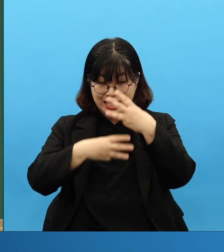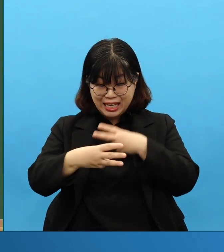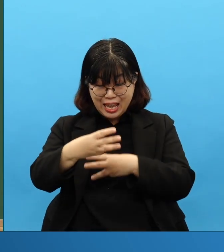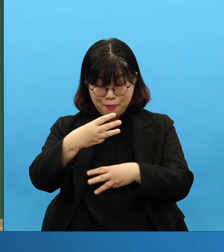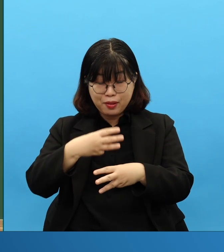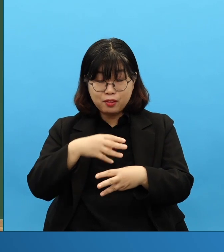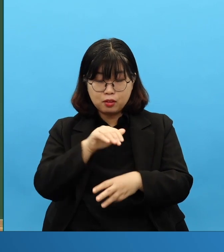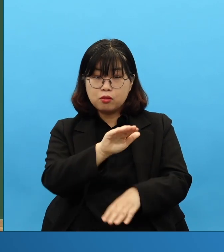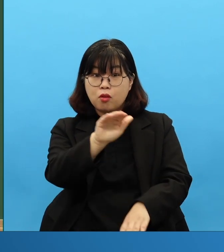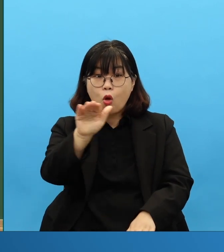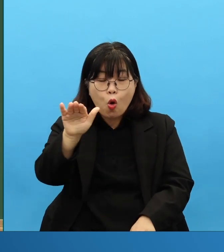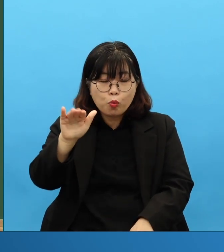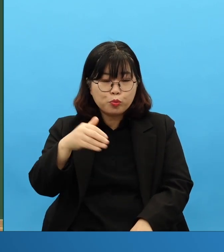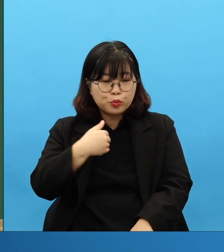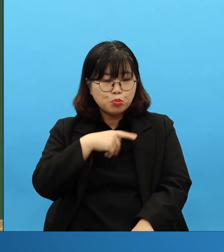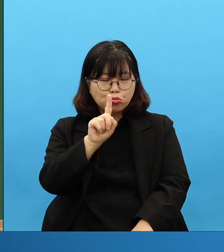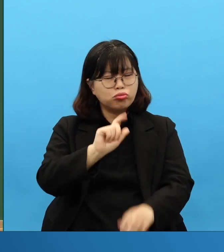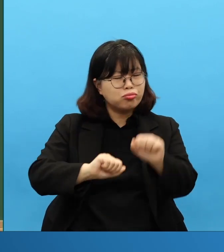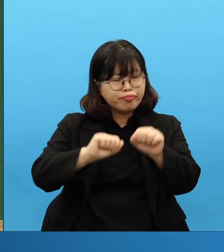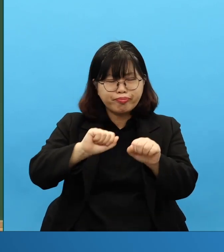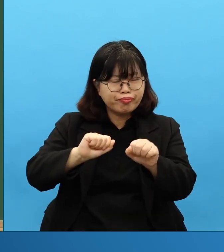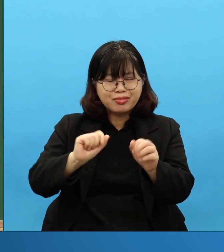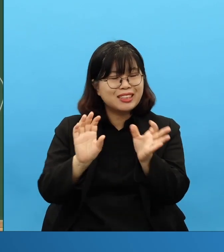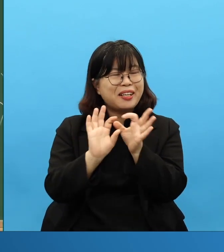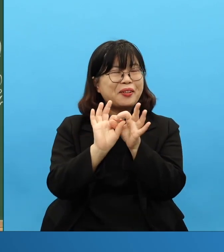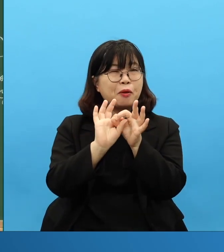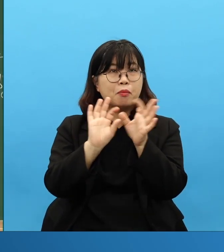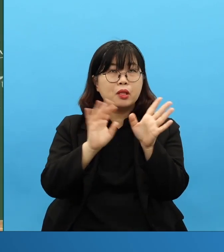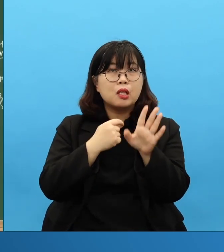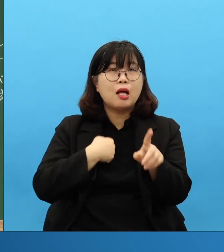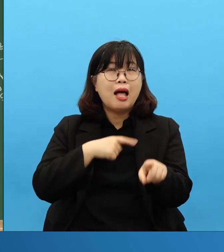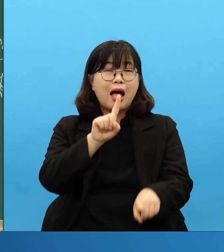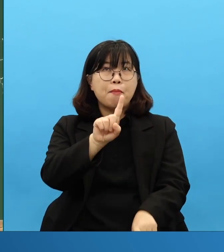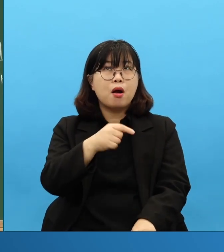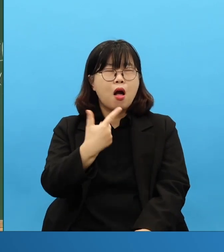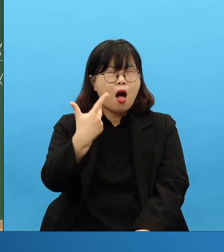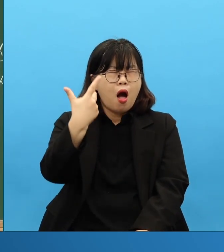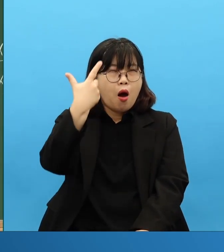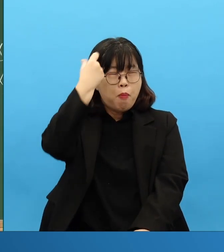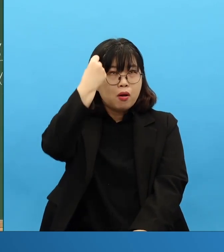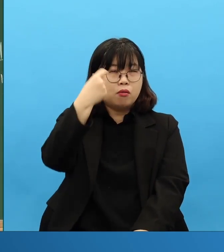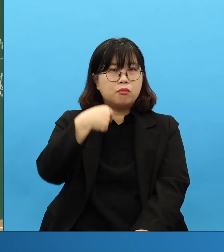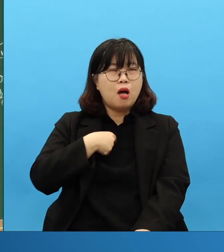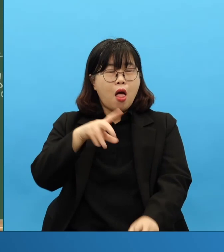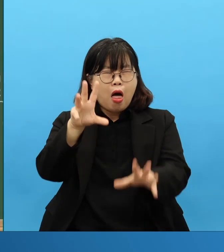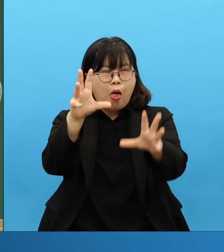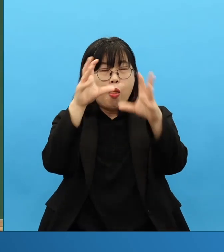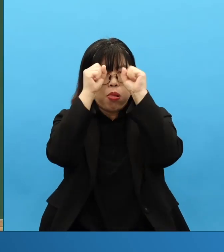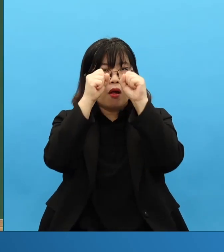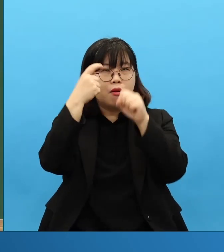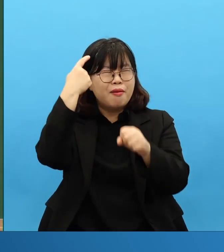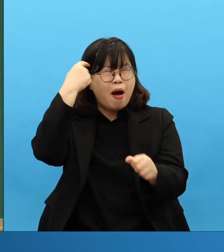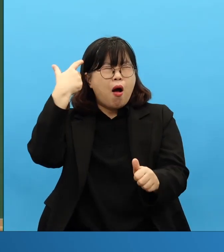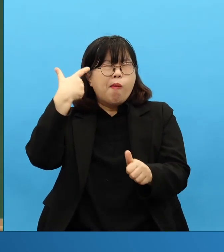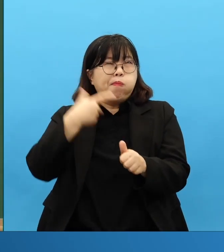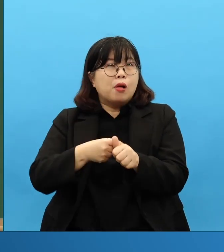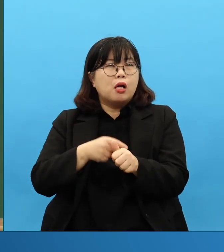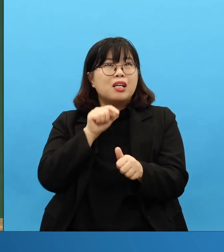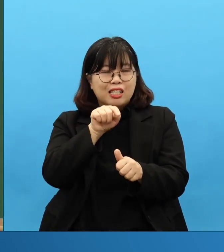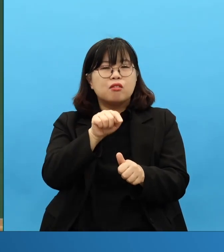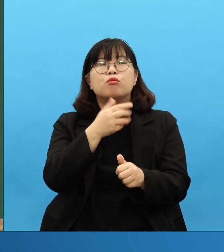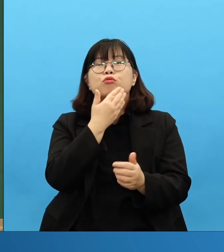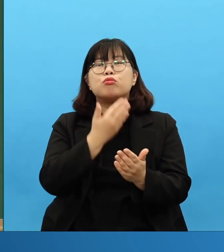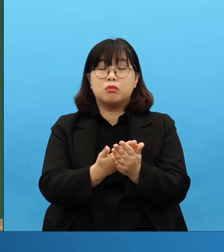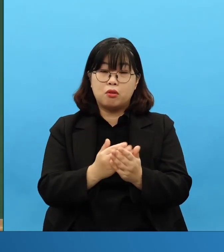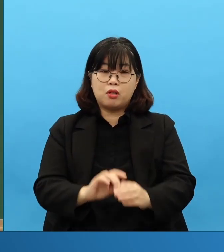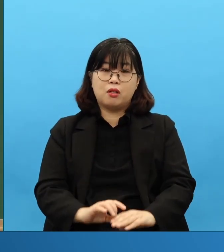렘넌트는 소돈이 됐다 도끼 나니까니 가나라즈 하마르っていうものがあります. 렘넌트가 복음이 각인되어지